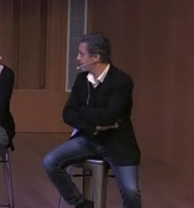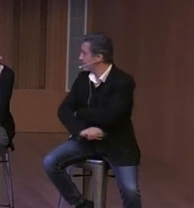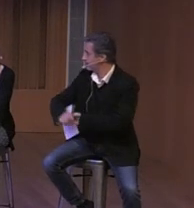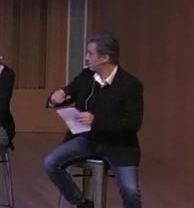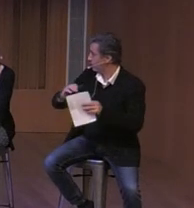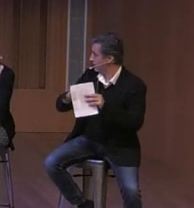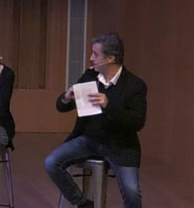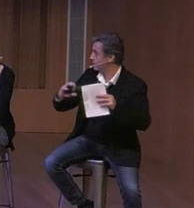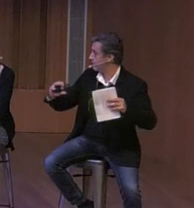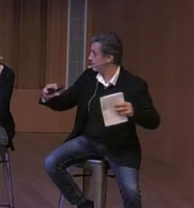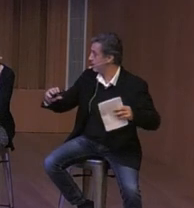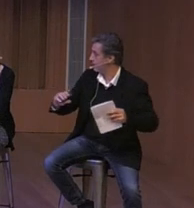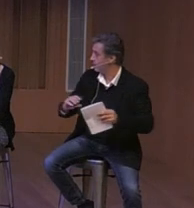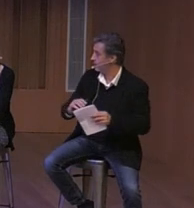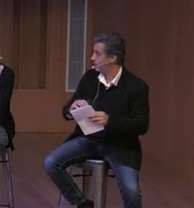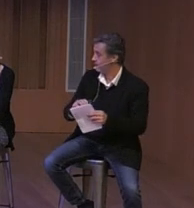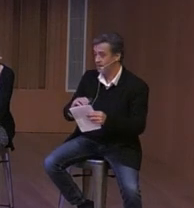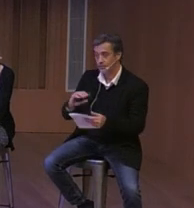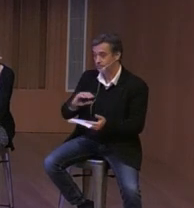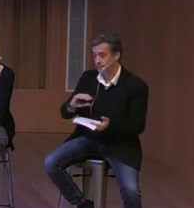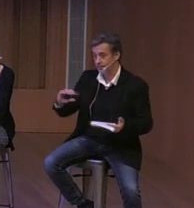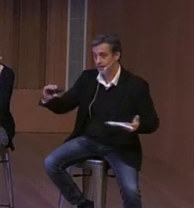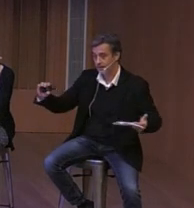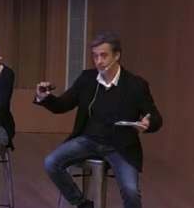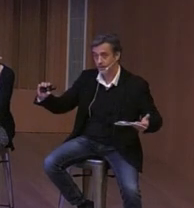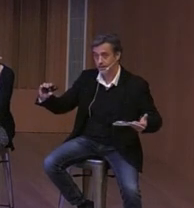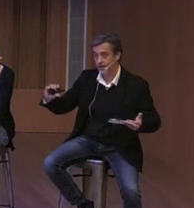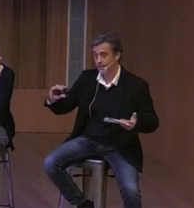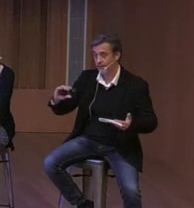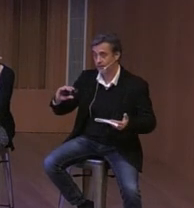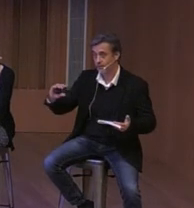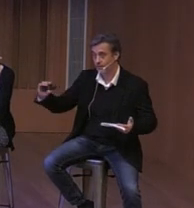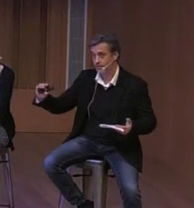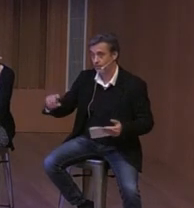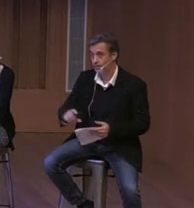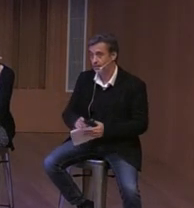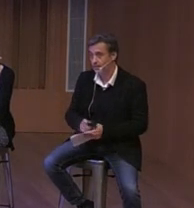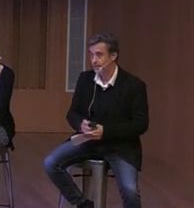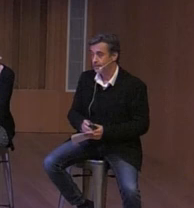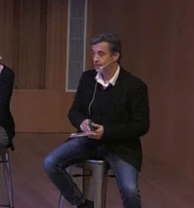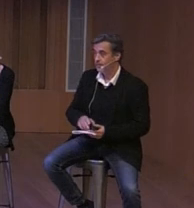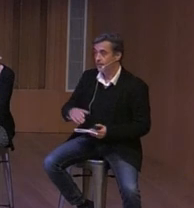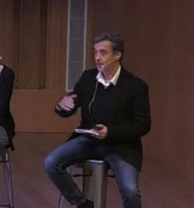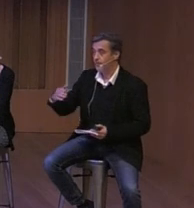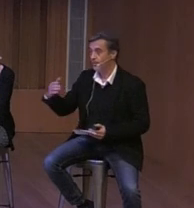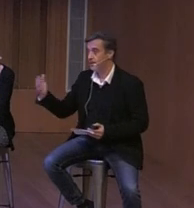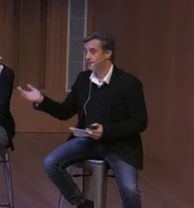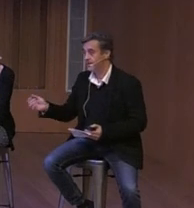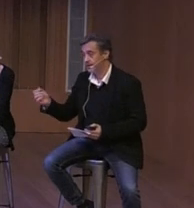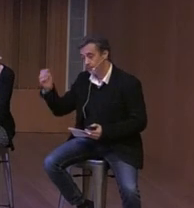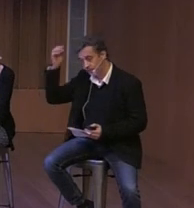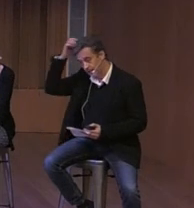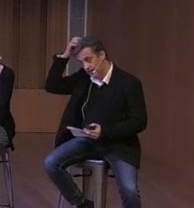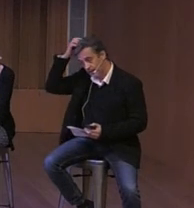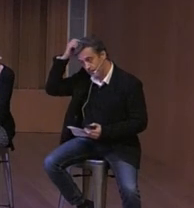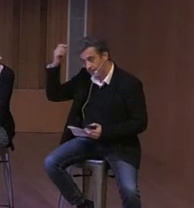ha les, bueno, les cases que són patrimonials, per tant, la edificació tindrà l'altura que té la edificació colindante. Pero en cambio en